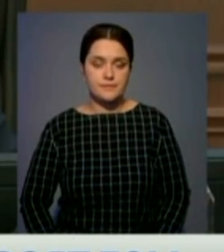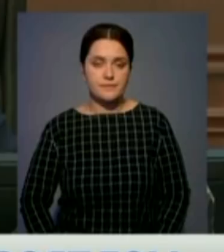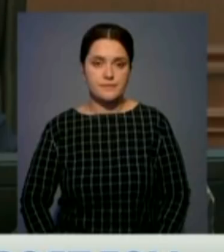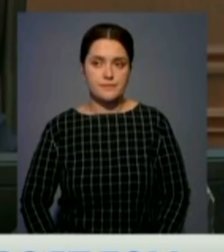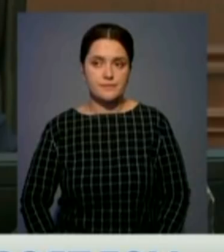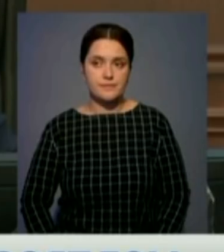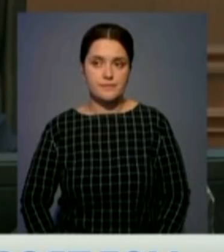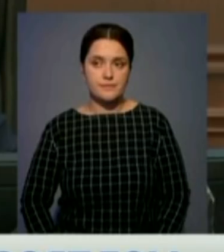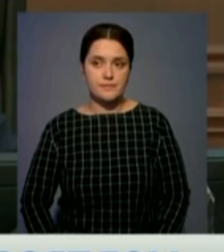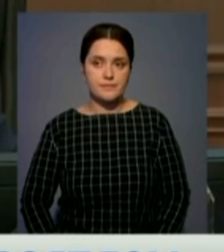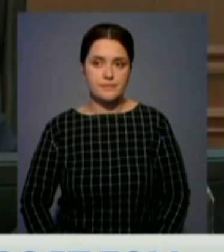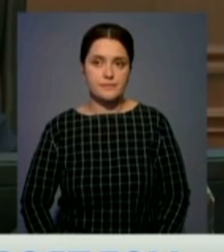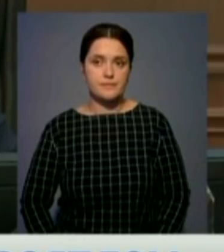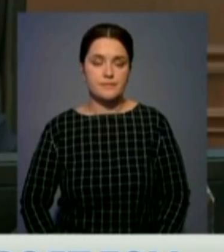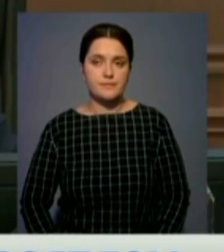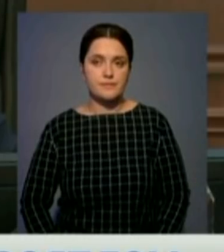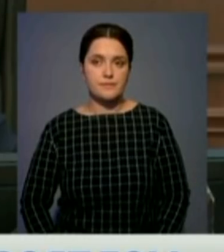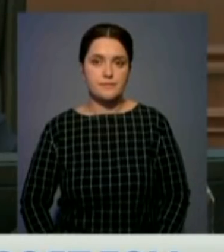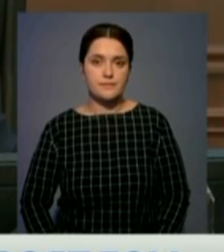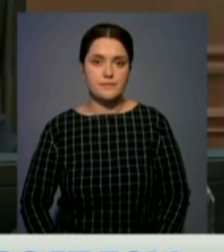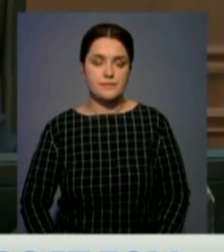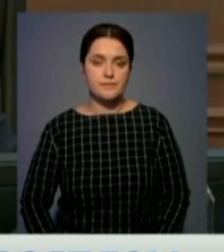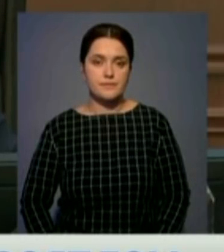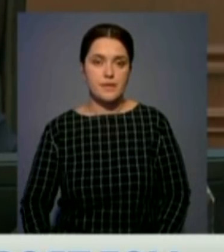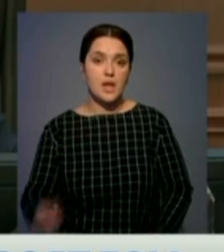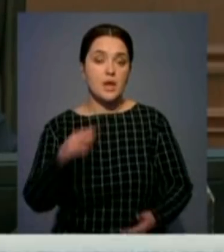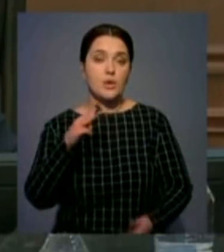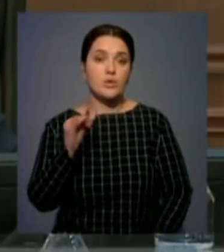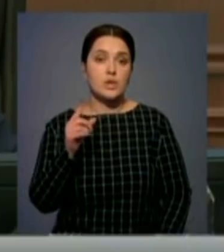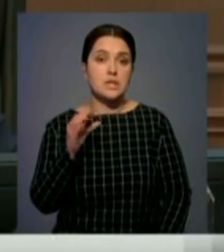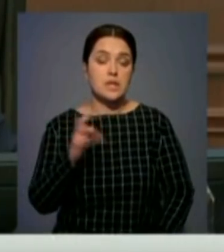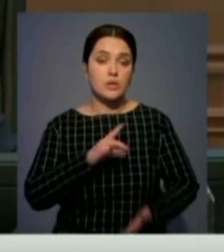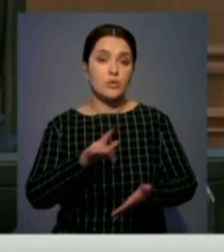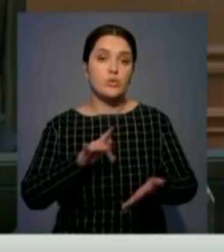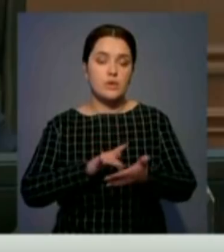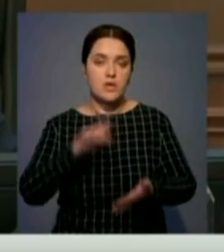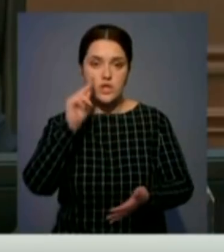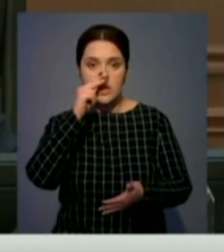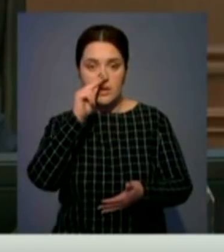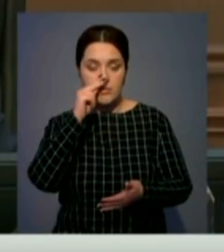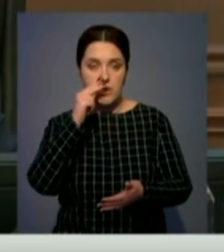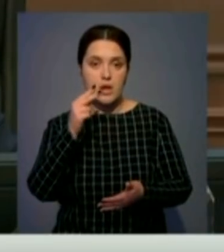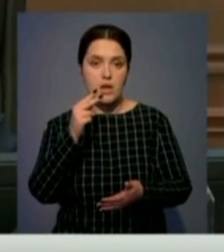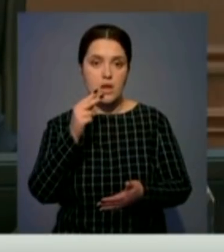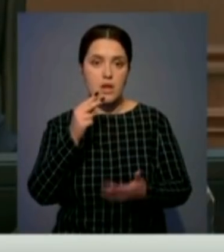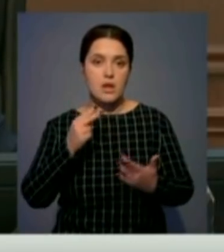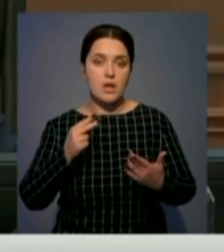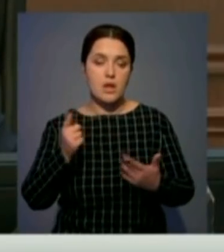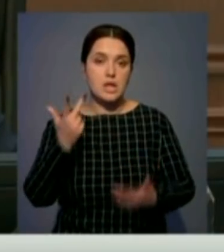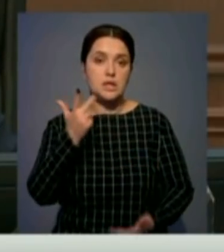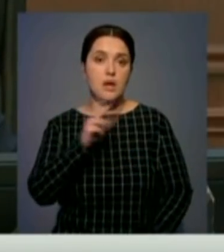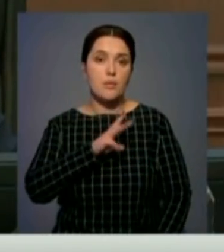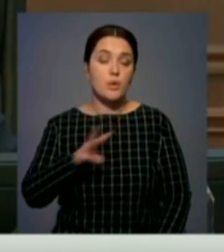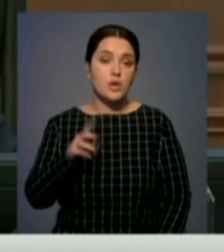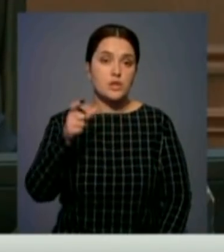Сегодня, если сравнивать, допустим, потребление Туркестанской области и города Шымкента, в котором вместе проживает 3 миллиона